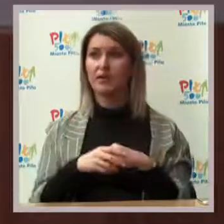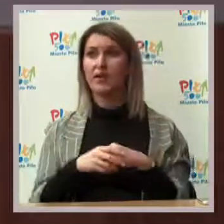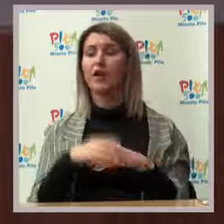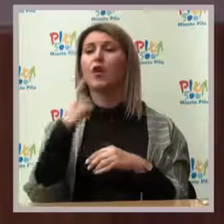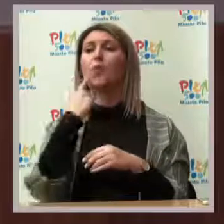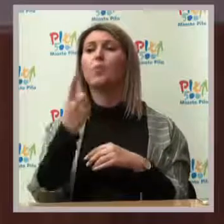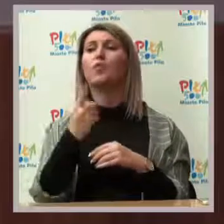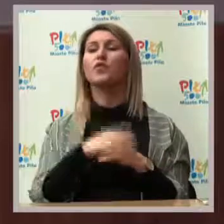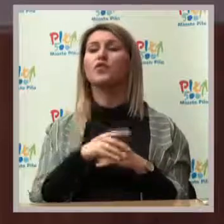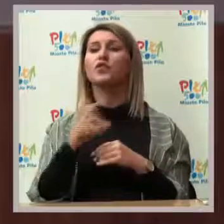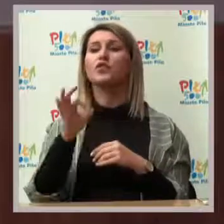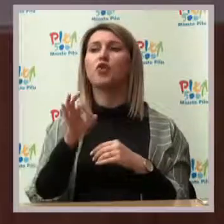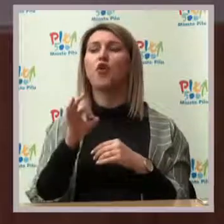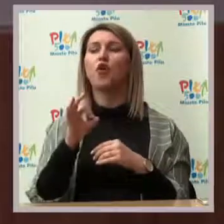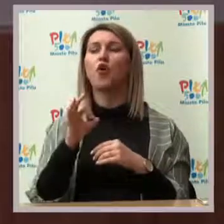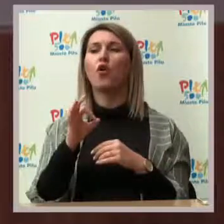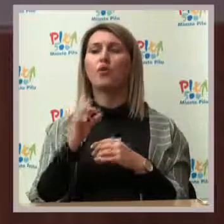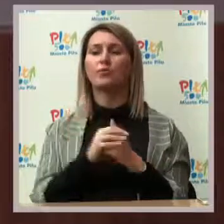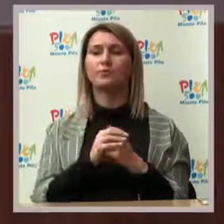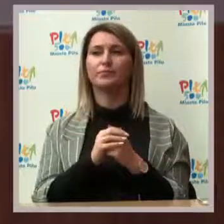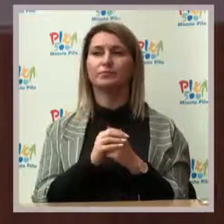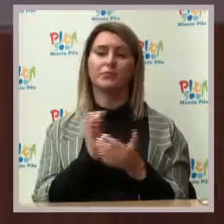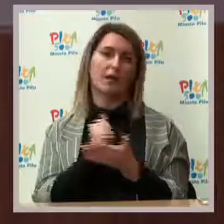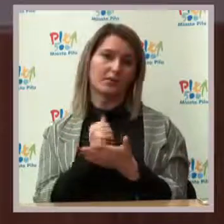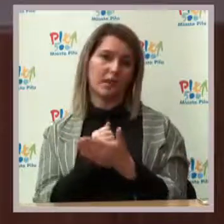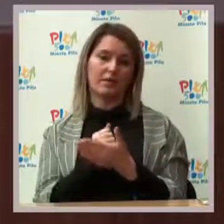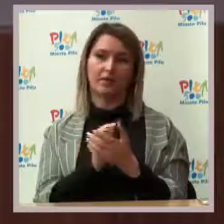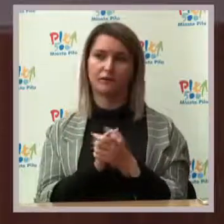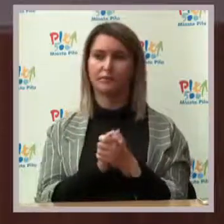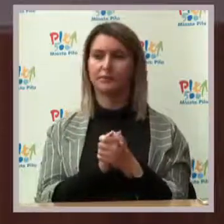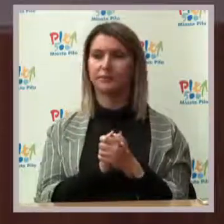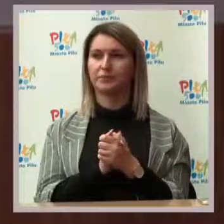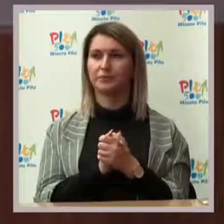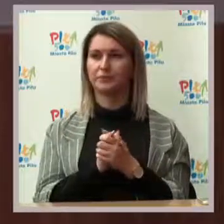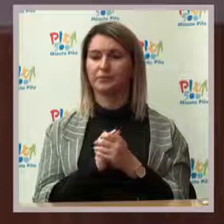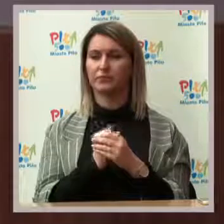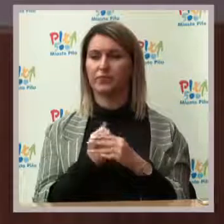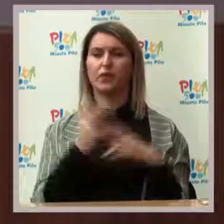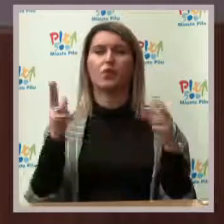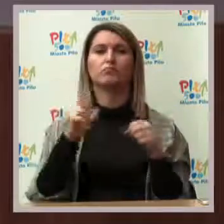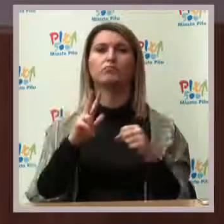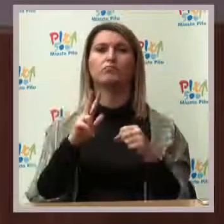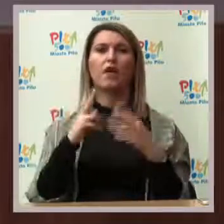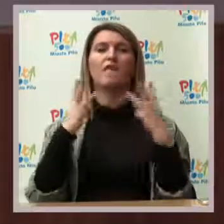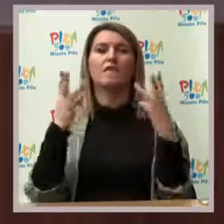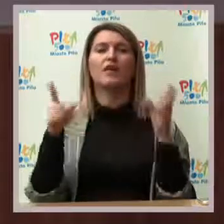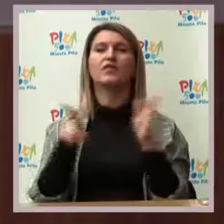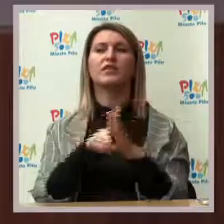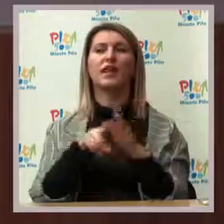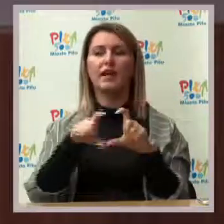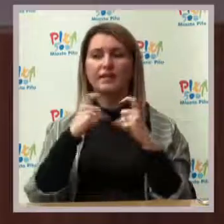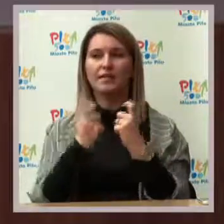powiedzieć o kilku takich kluczowych z punktu widzenia rozwoju miasta kierunkach,